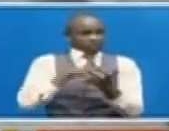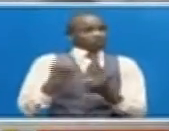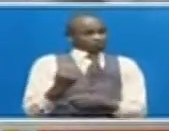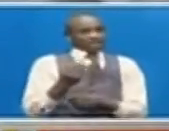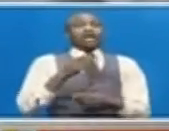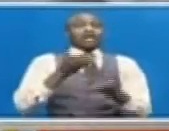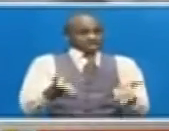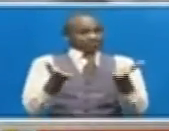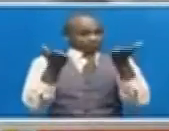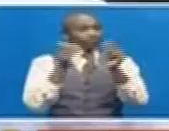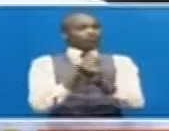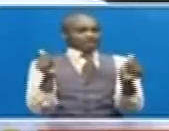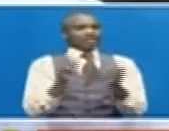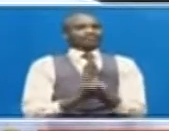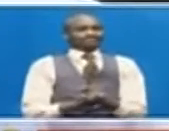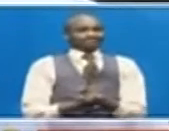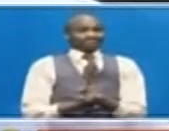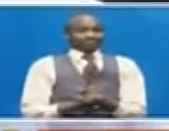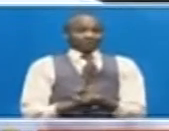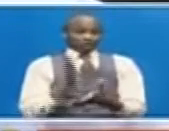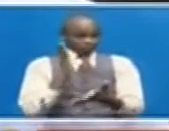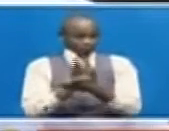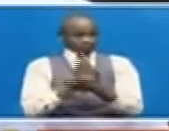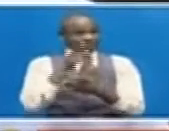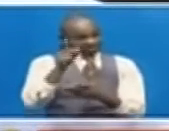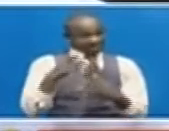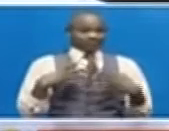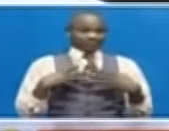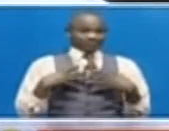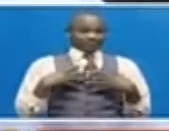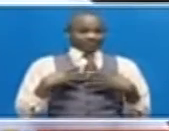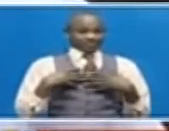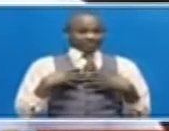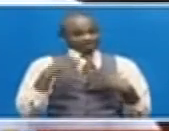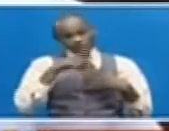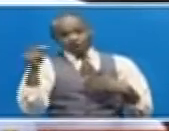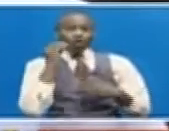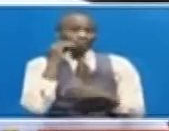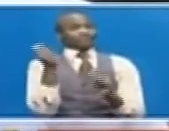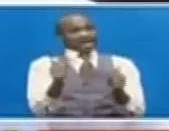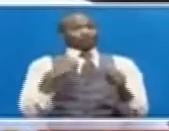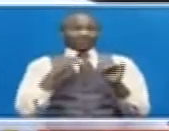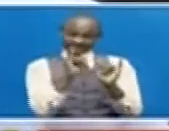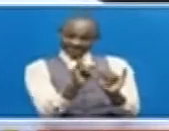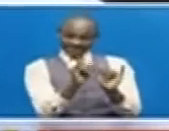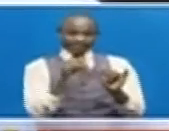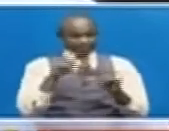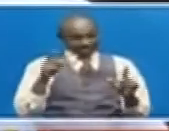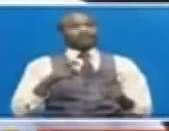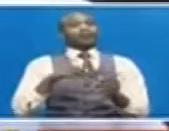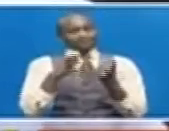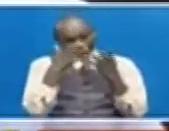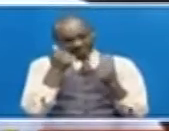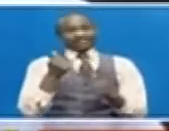inaendelea kuimarika iapoku Bado hawajapata hawajaruhusiwa kenda nyumbani lakiniado Hali Yao Iko